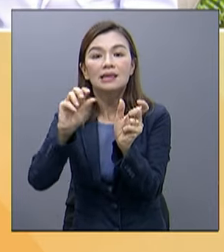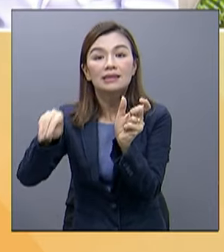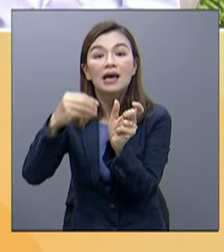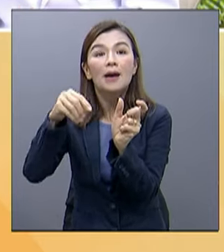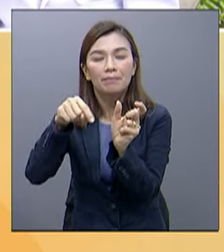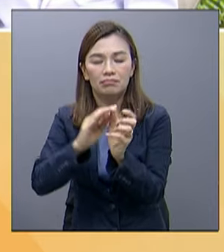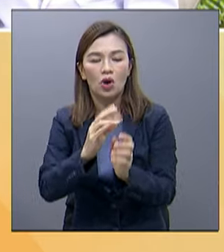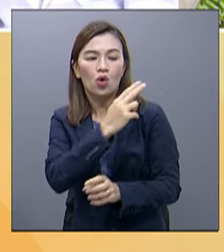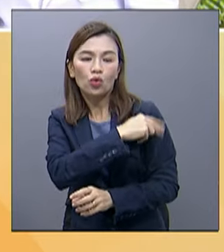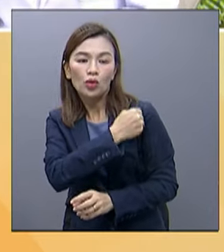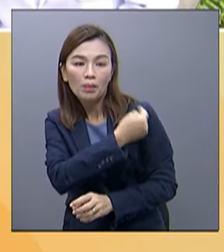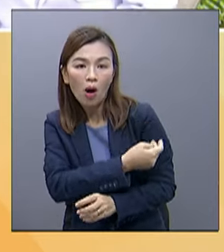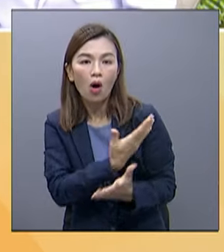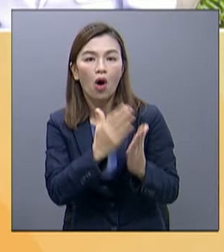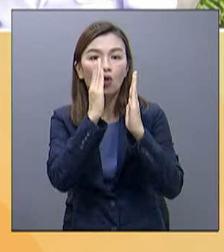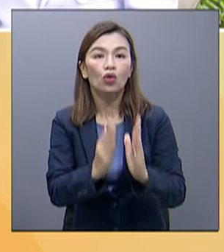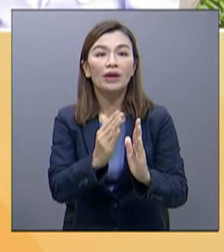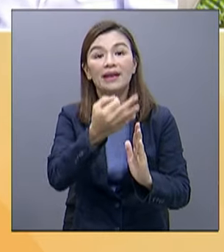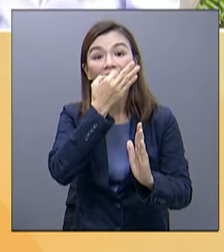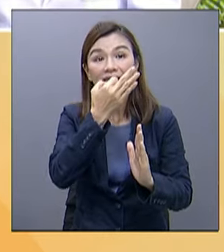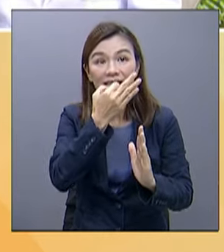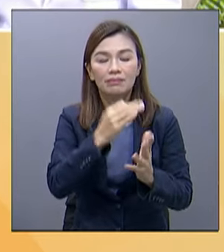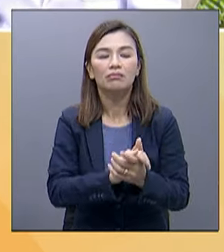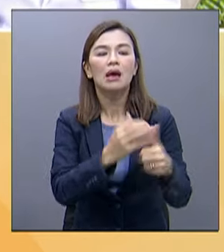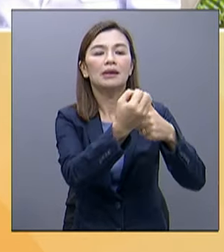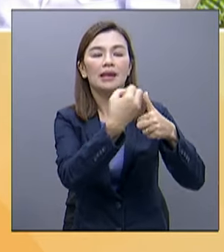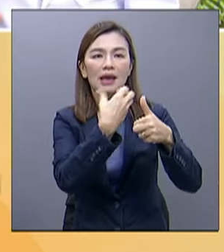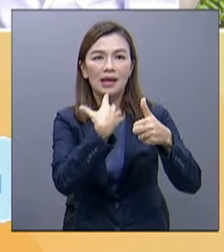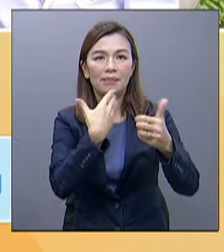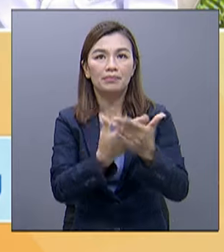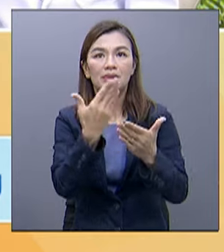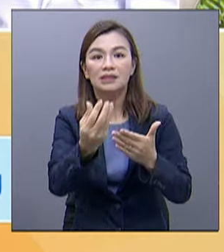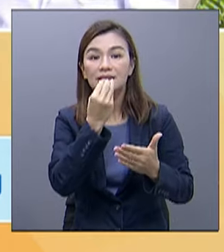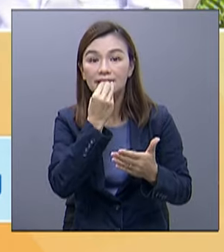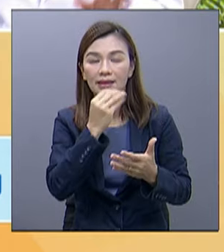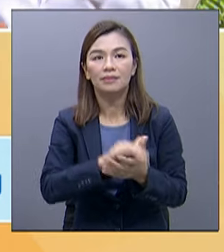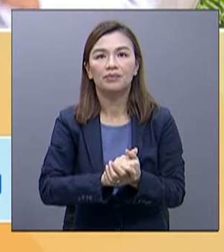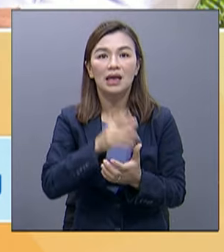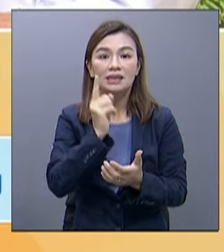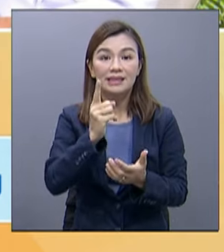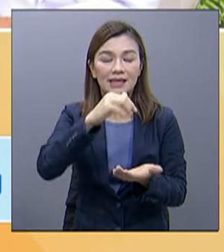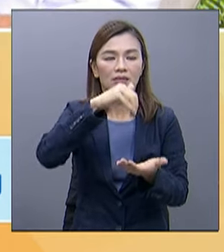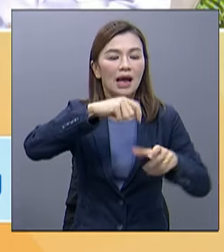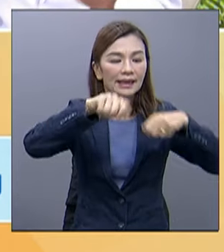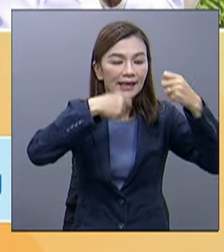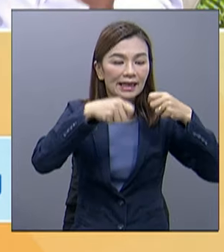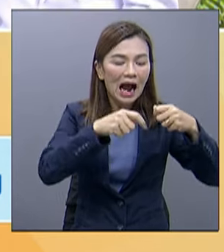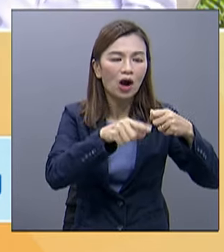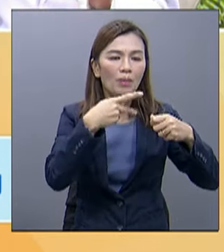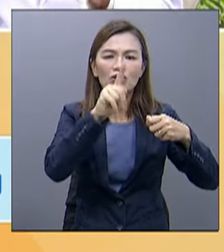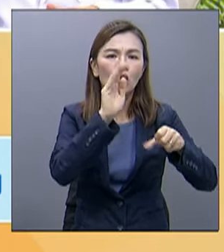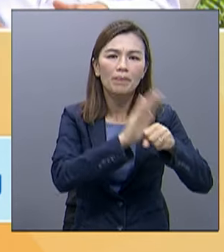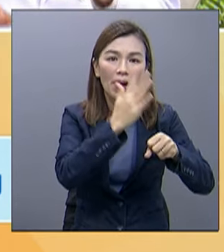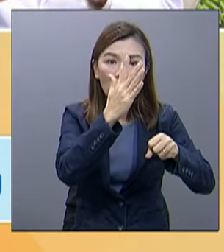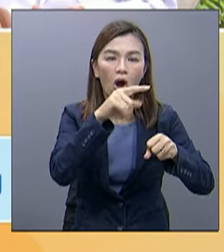ให้อนะครับตรงนี้คือเสริมจากกินหลักไปอ่าหลักนี่กินไม่พออเพราะฉะนั้นต้องเสริมเข้าไปเนี่ยเรียกว่า